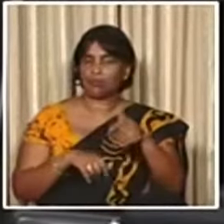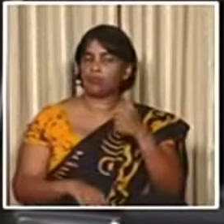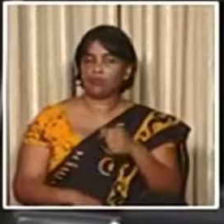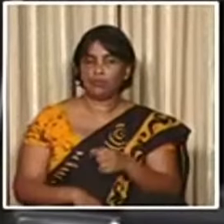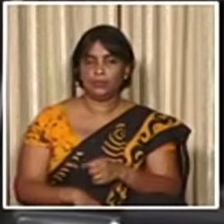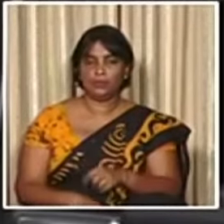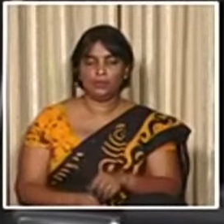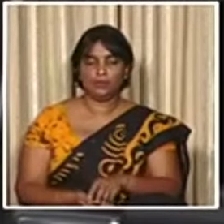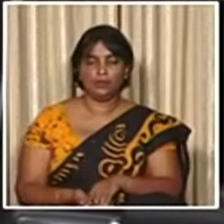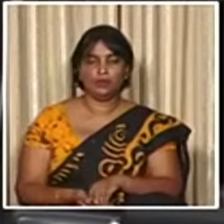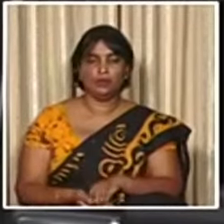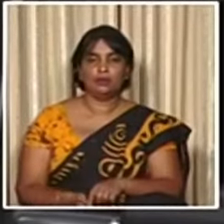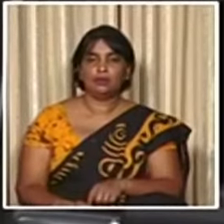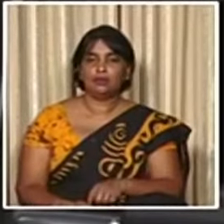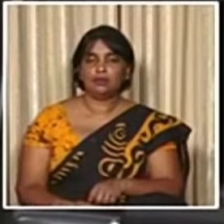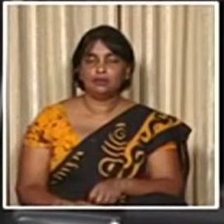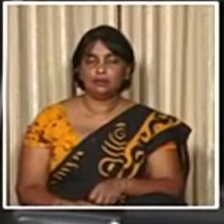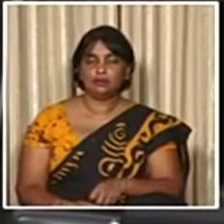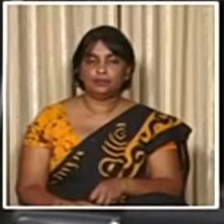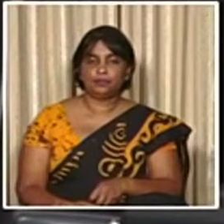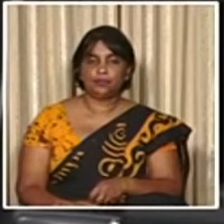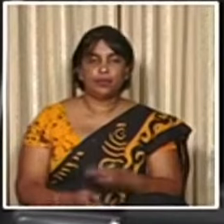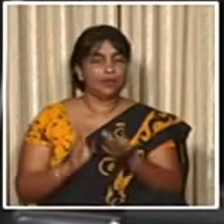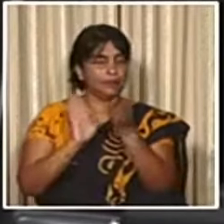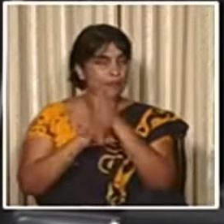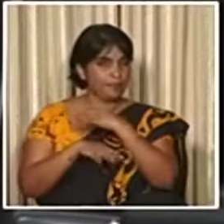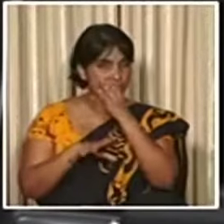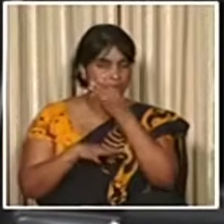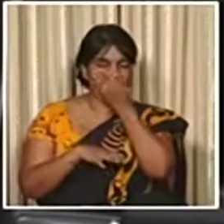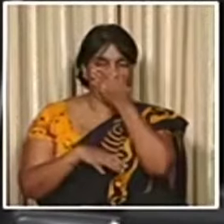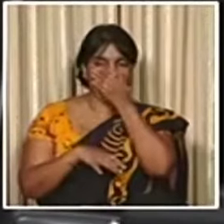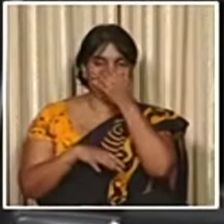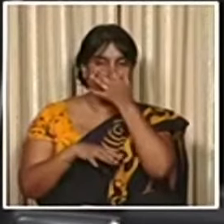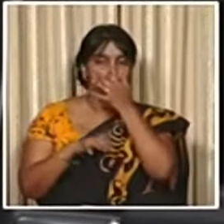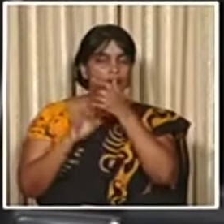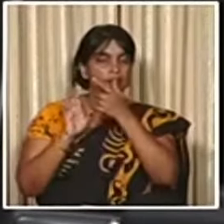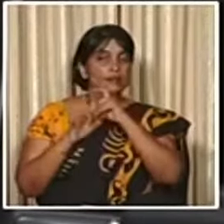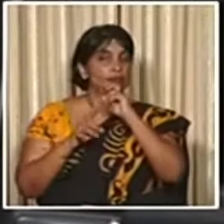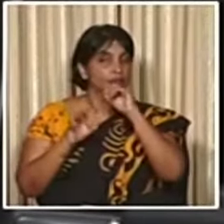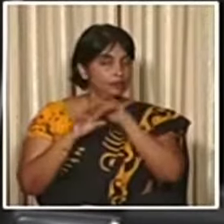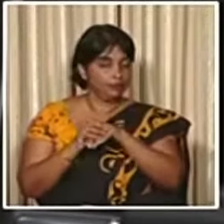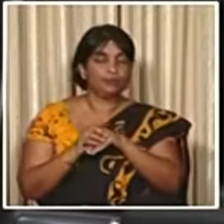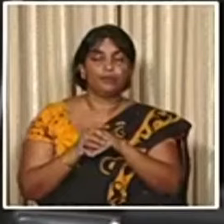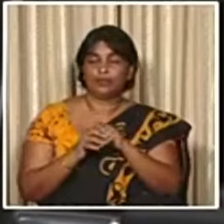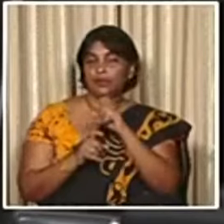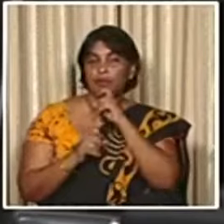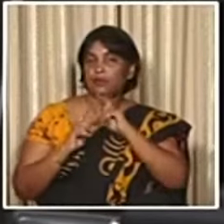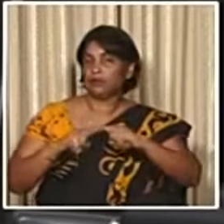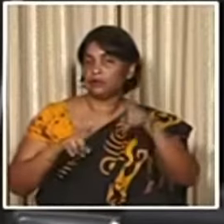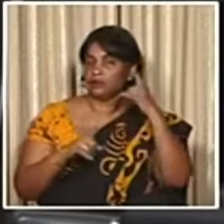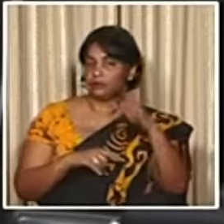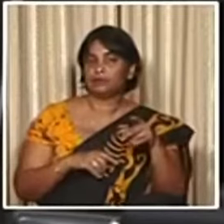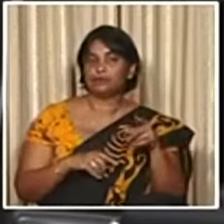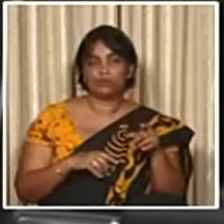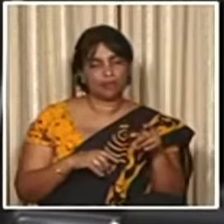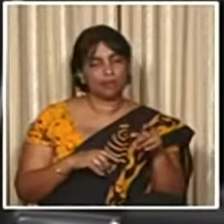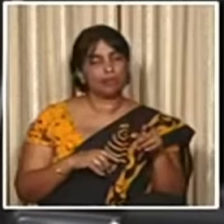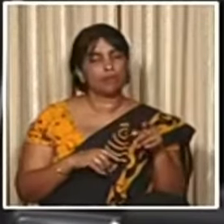හරි. අනිත් එක තමයි පෞගිය දවස්වල ශ්‍රේෂ්ඨාධිකරණේ දීපු නඩු තීන්දුවක් නිසාම තමයි මේක